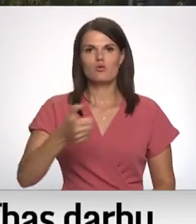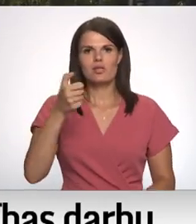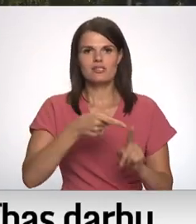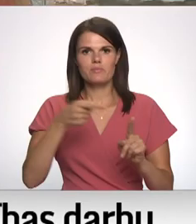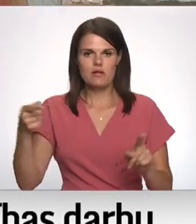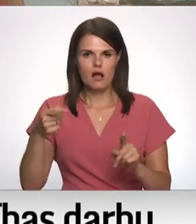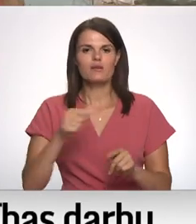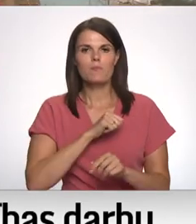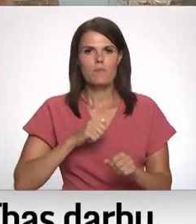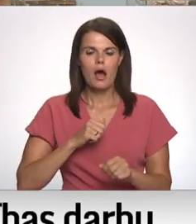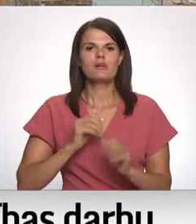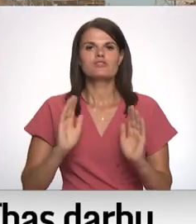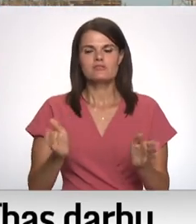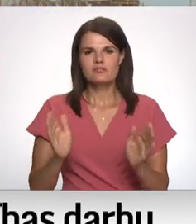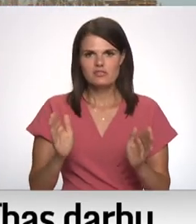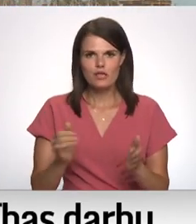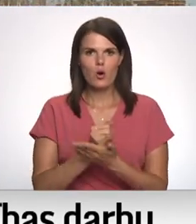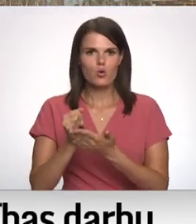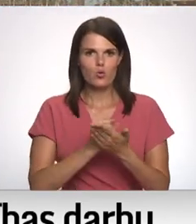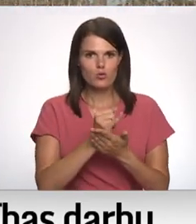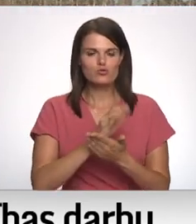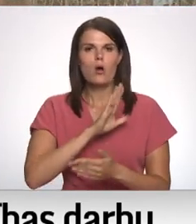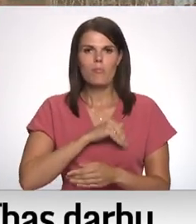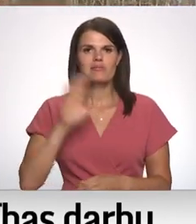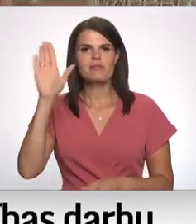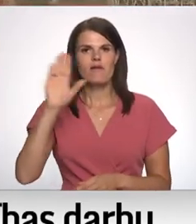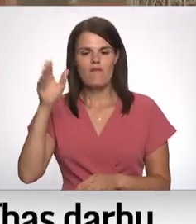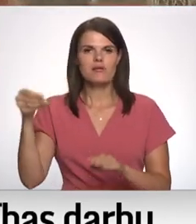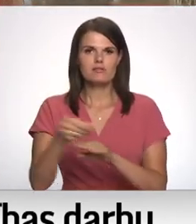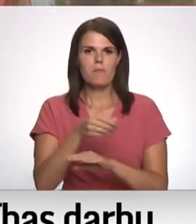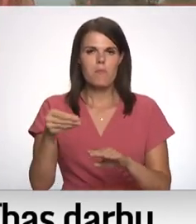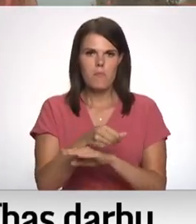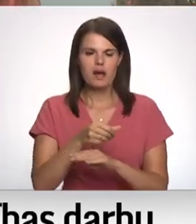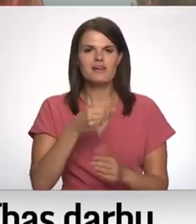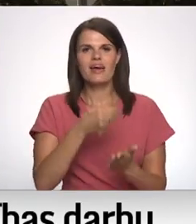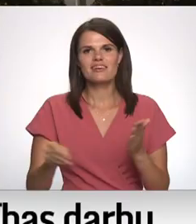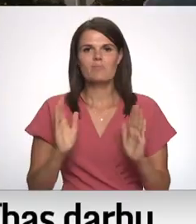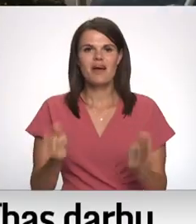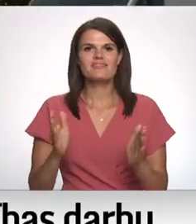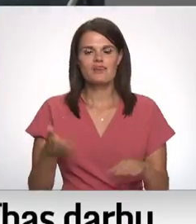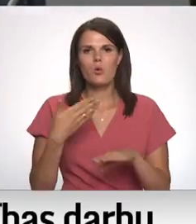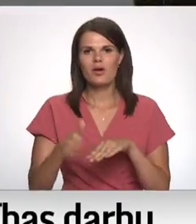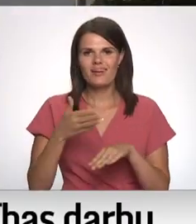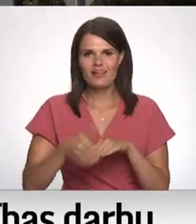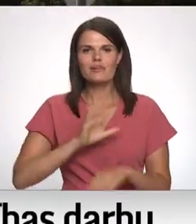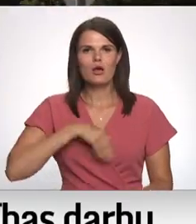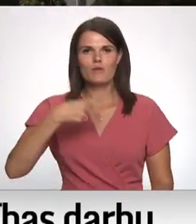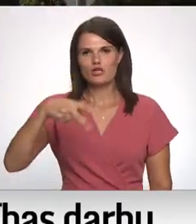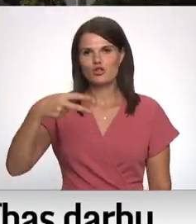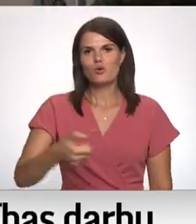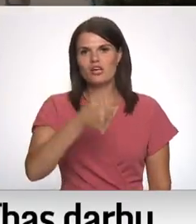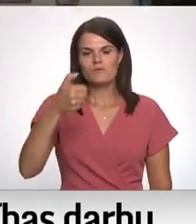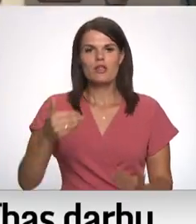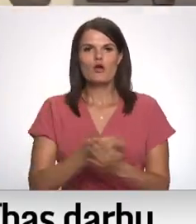ceļu uztur. Savukārt valsts cik gadu veic pieejamības maksu, jeb vienkāršiem vārdiem sakot, izpērk ceļu kredītā. Pēc 20 gadiem